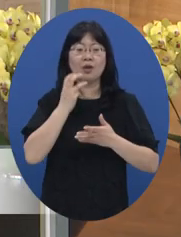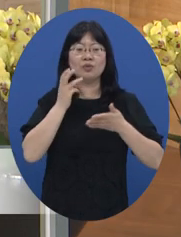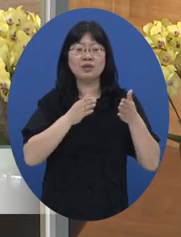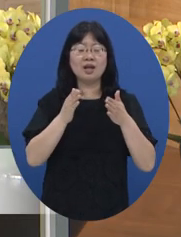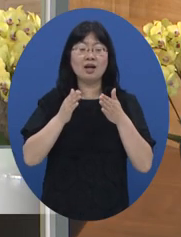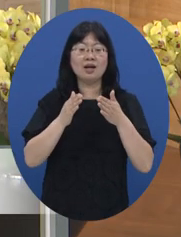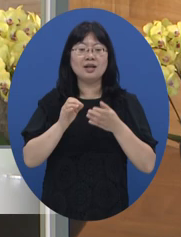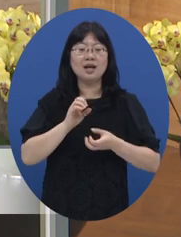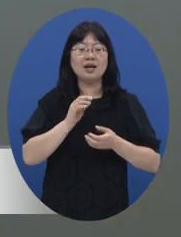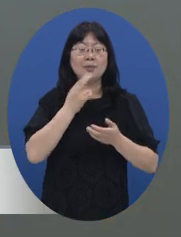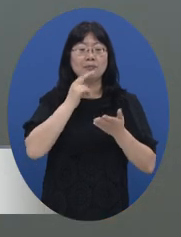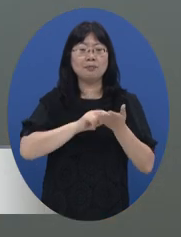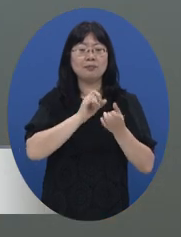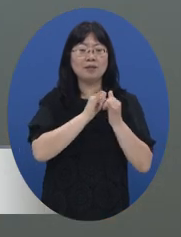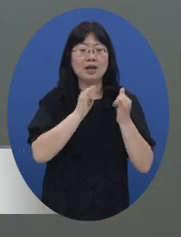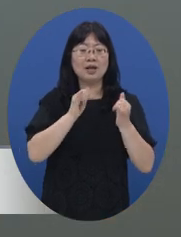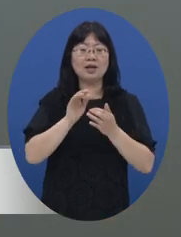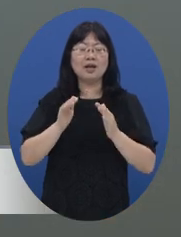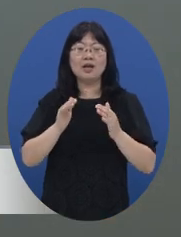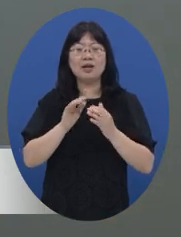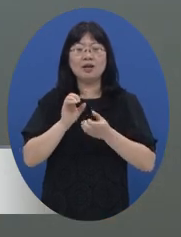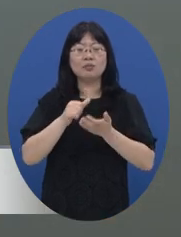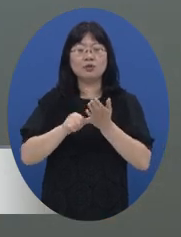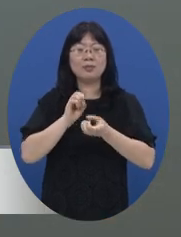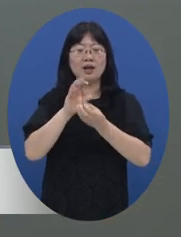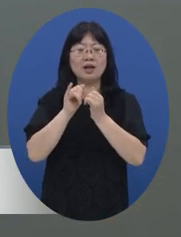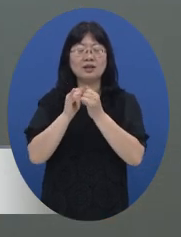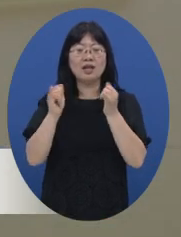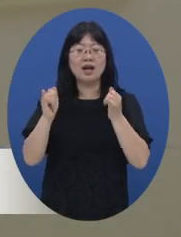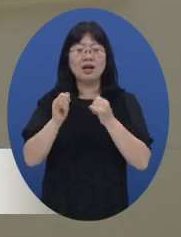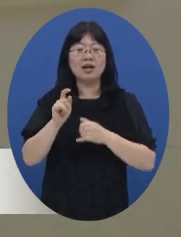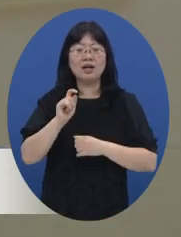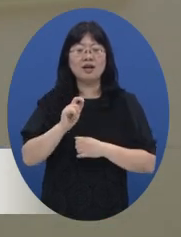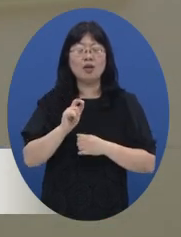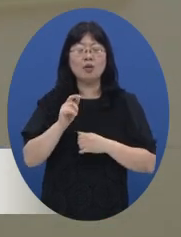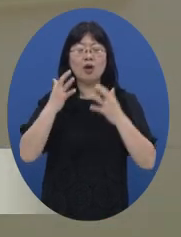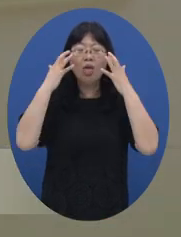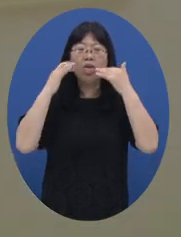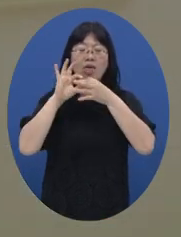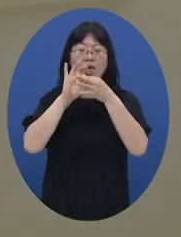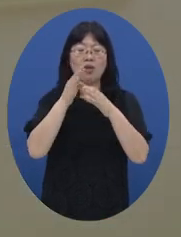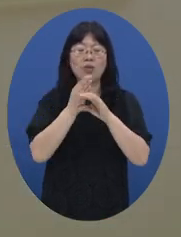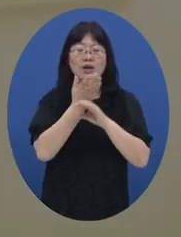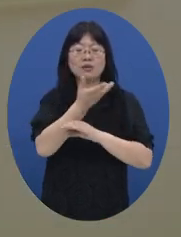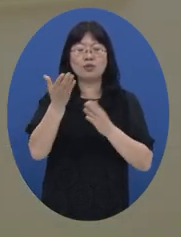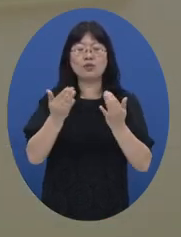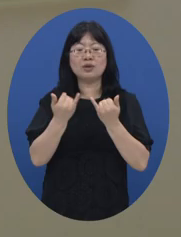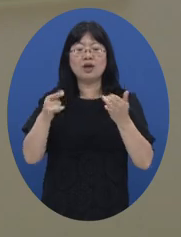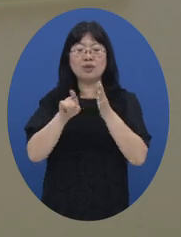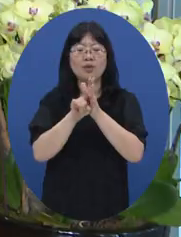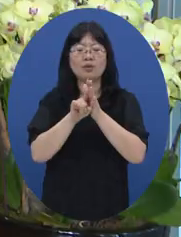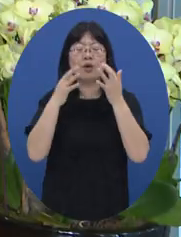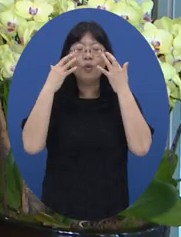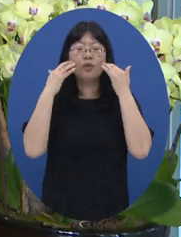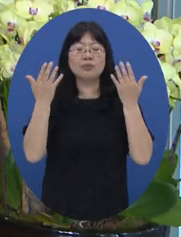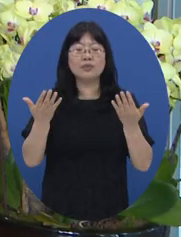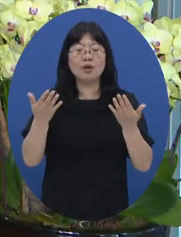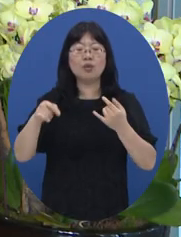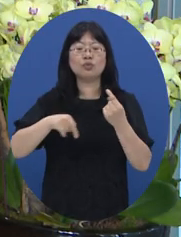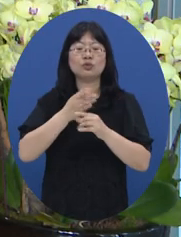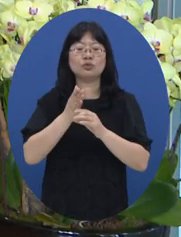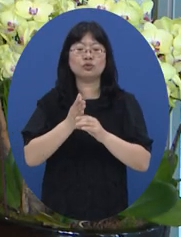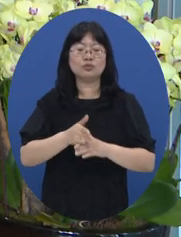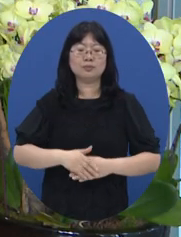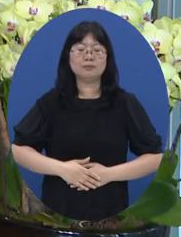경기도는 집배원이나 택배기사, 퀵서비스, 대리기사 등 무더위에도 쉴곳 없이 움직이는 이동 노동자들을 위해 무더위 쉼터를